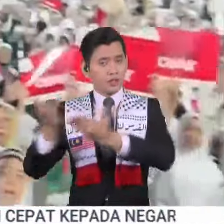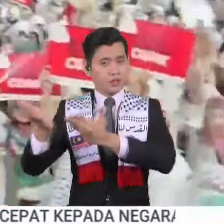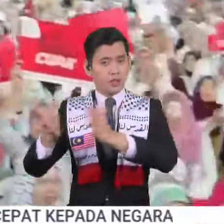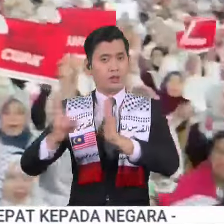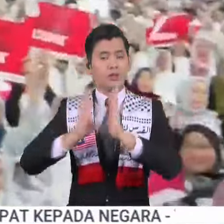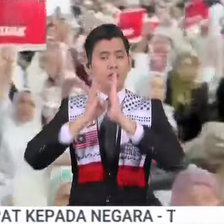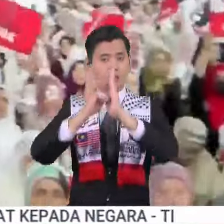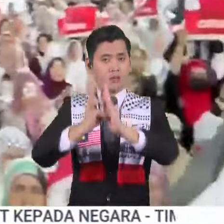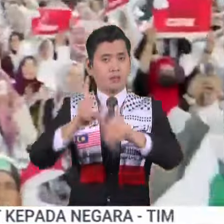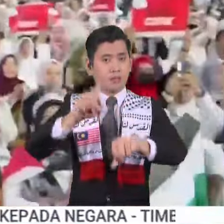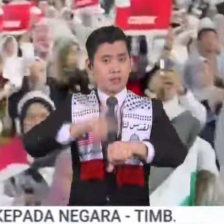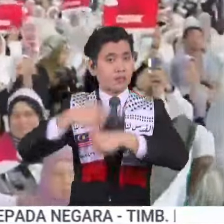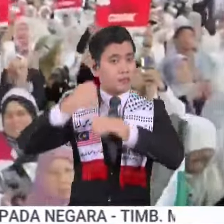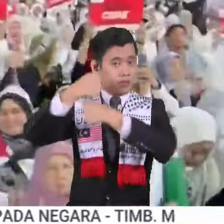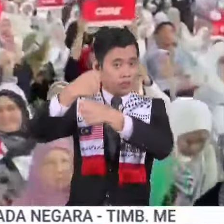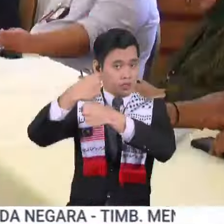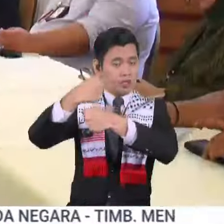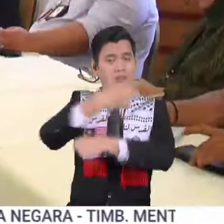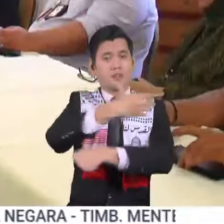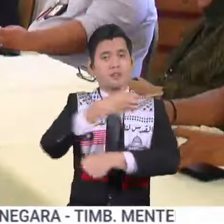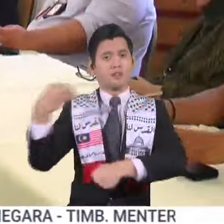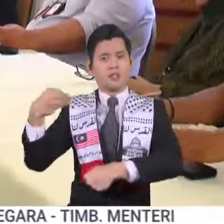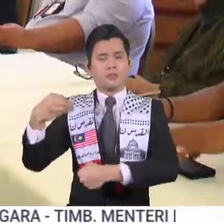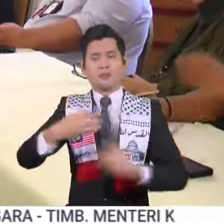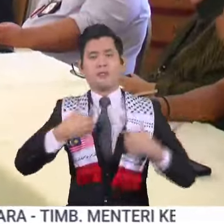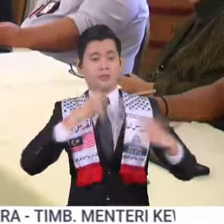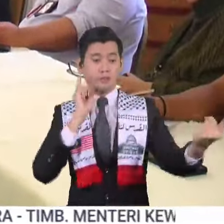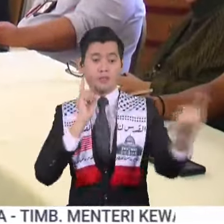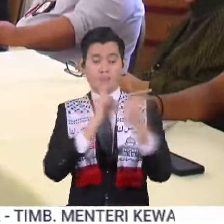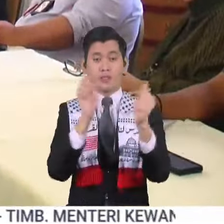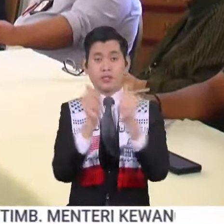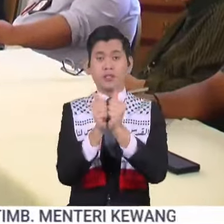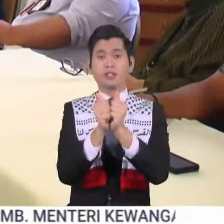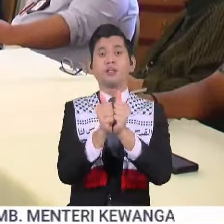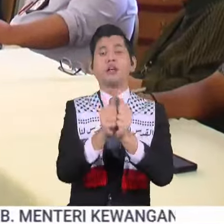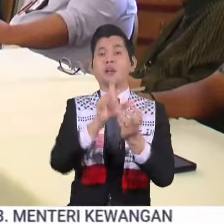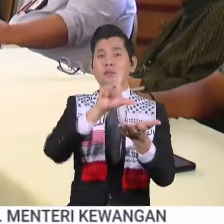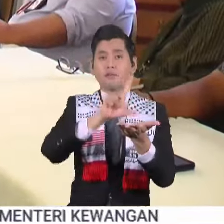semasa protes. Beliau berkata demikian semasa sesi pertemuan dengan pemberita